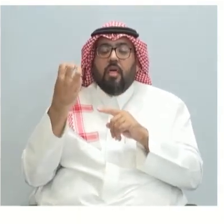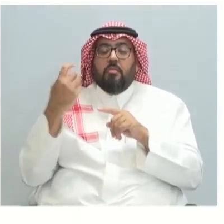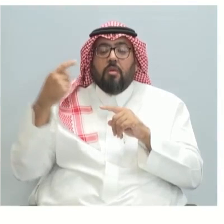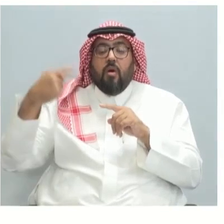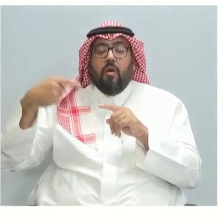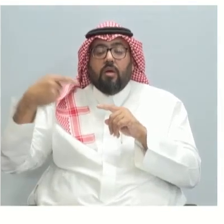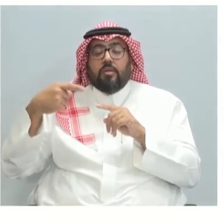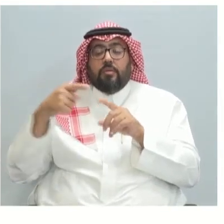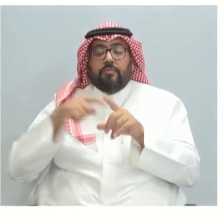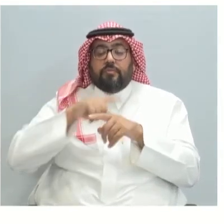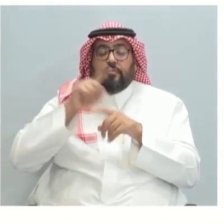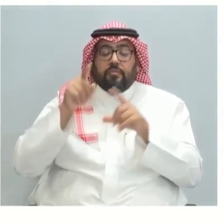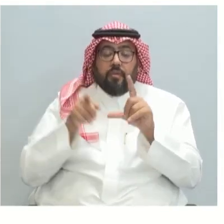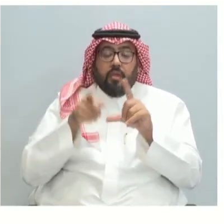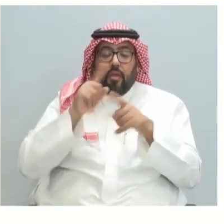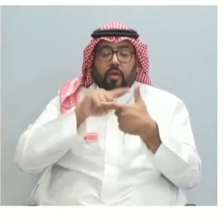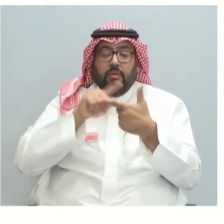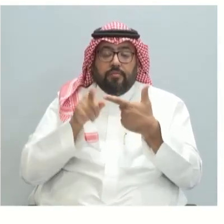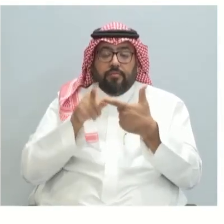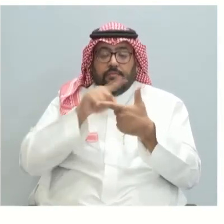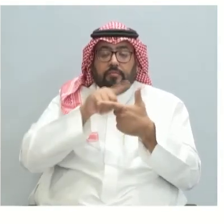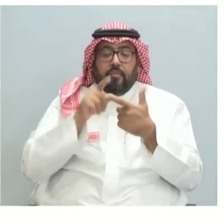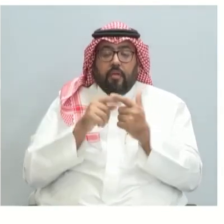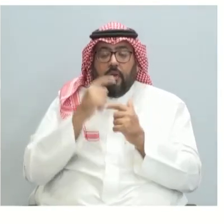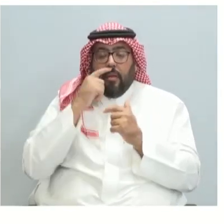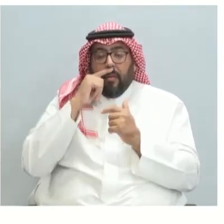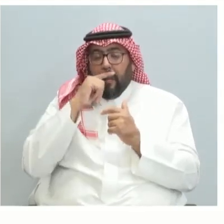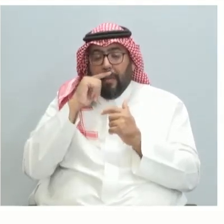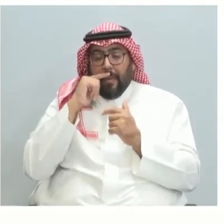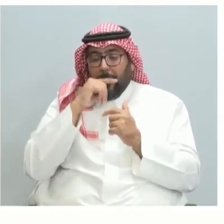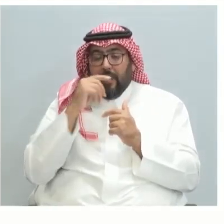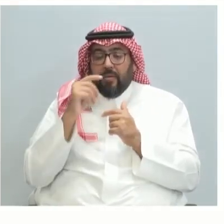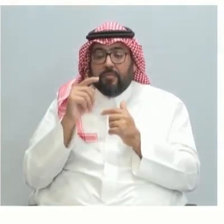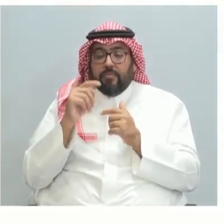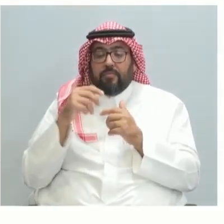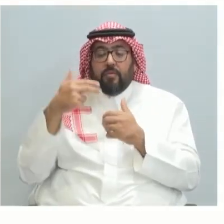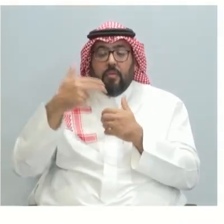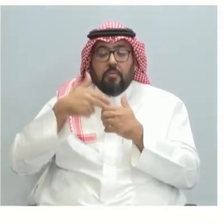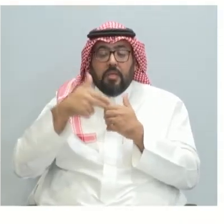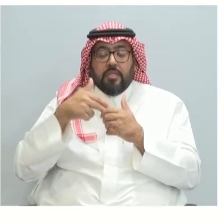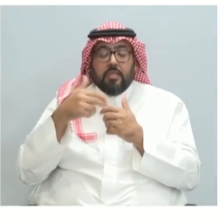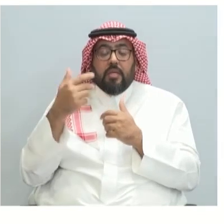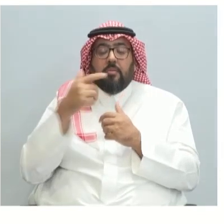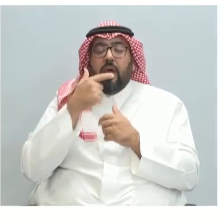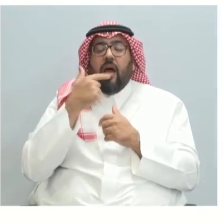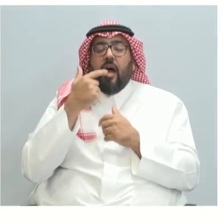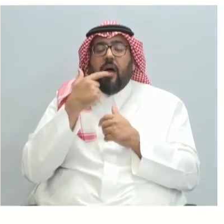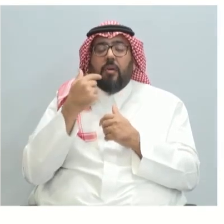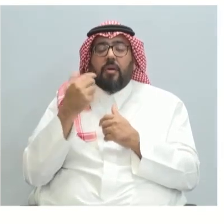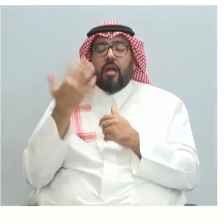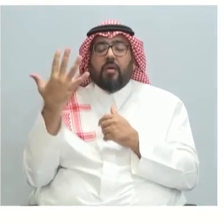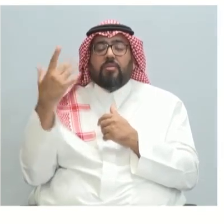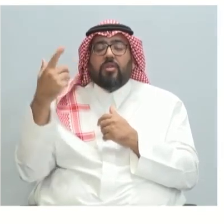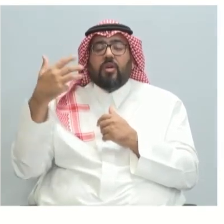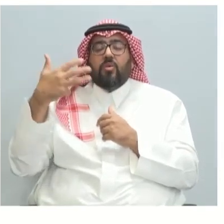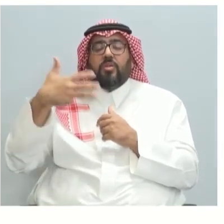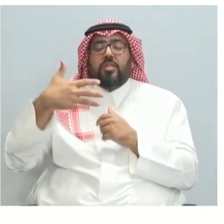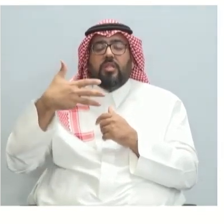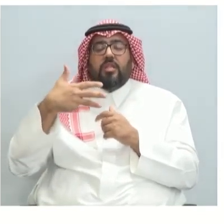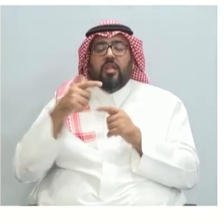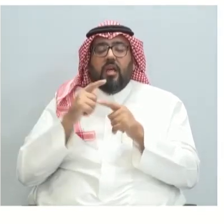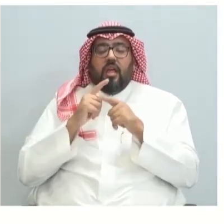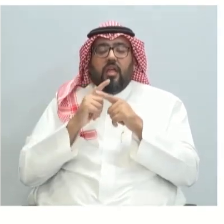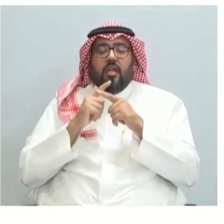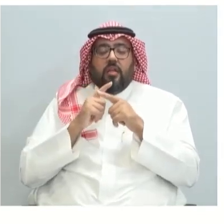لدينا بنزين 95 بنسبه 8% نكتبه على هيئه كسر اعتيادي ثمانيه على مئه ونضربها في 360